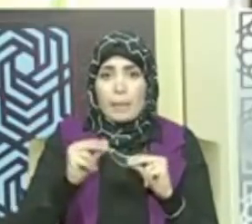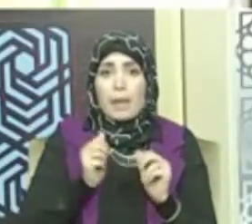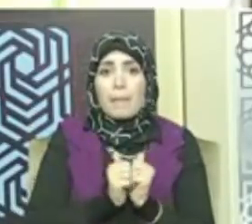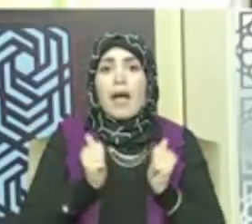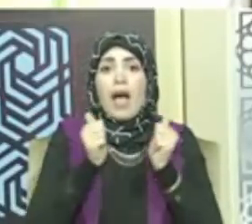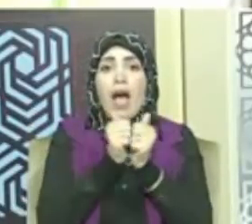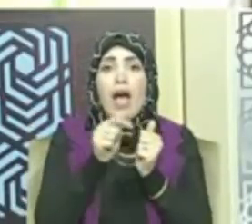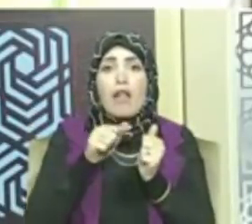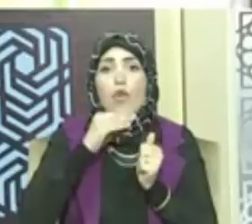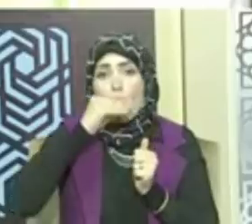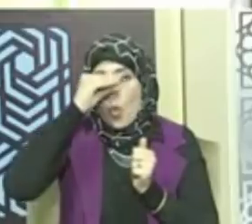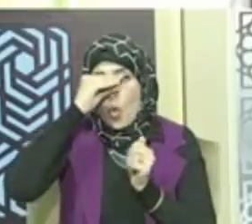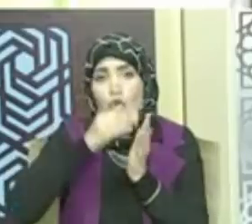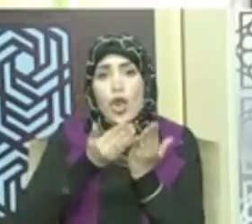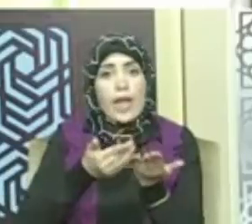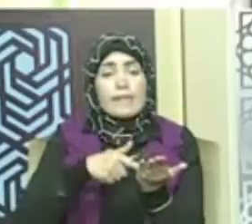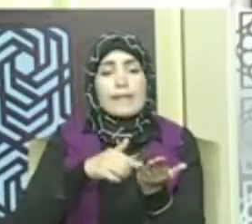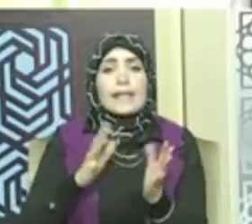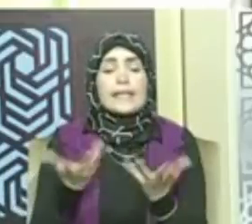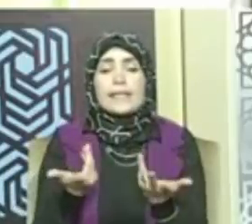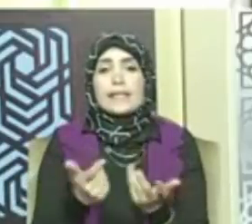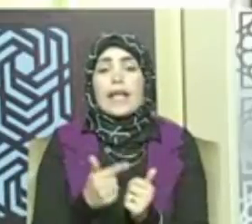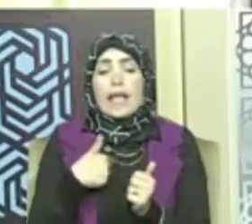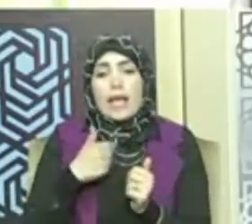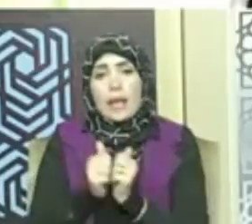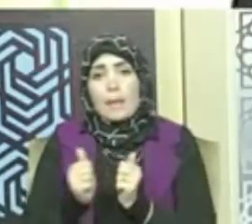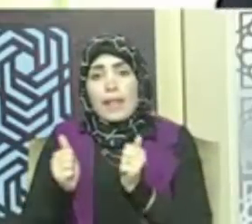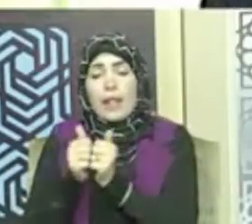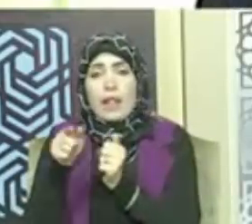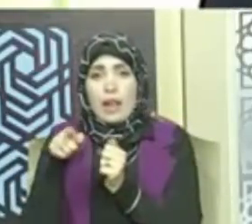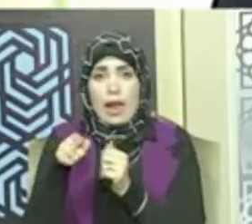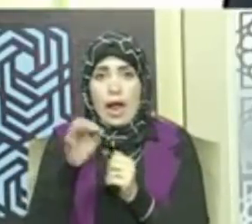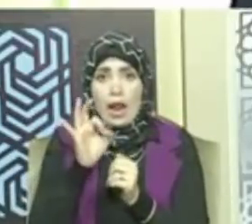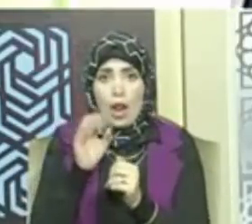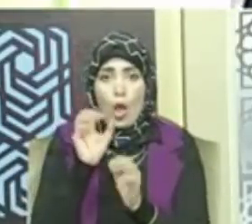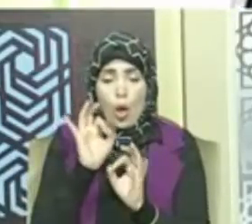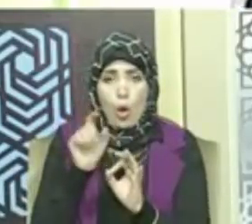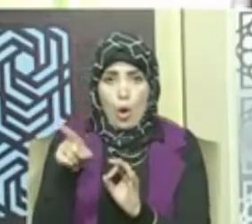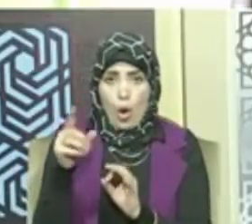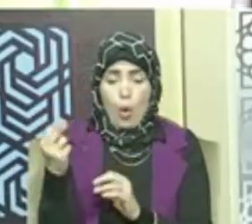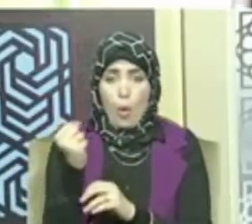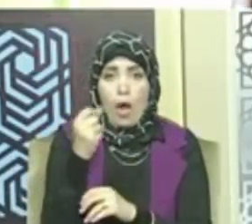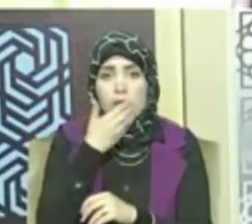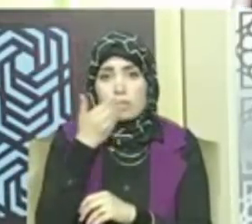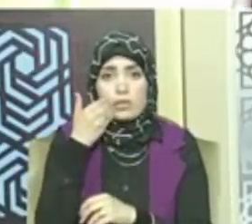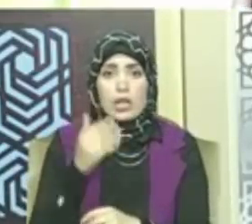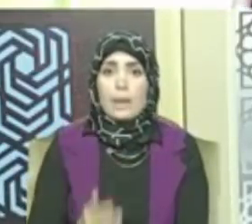وكيف تكون من أهل الصيام؟ الجانب الأول: